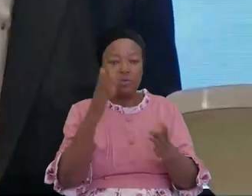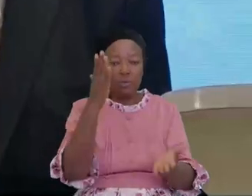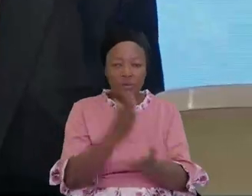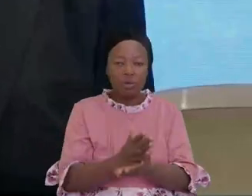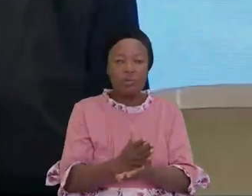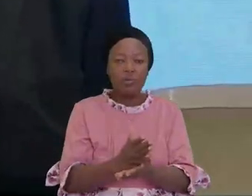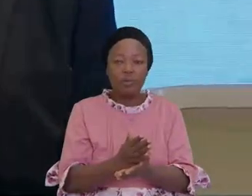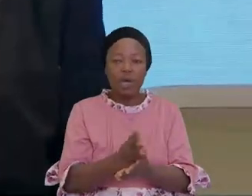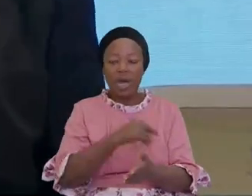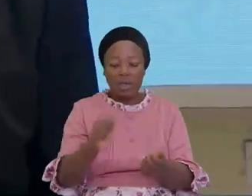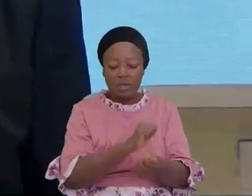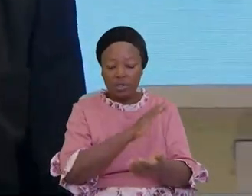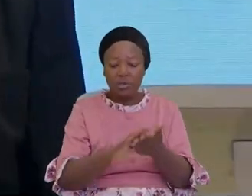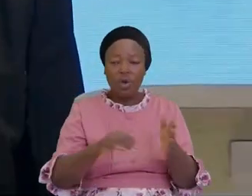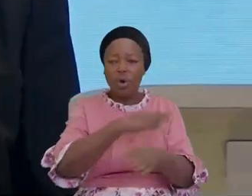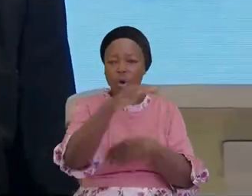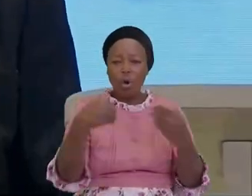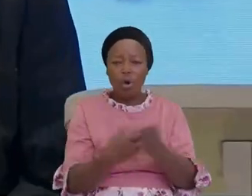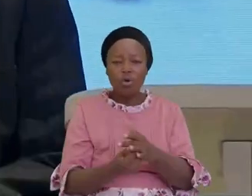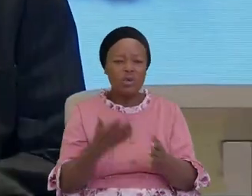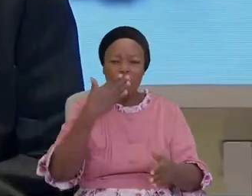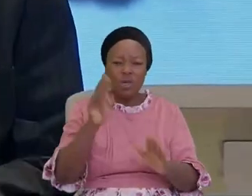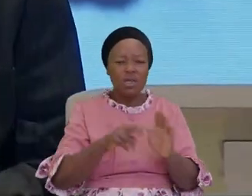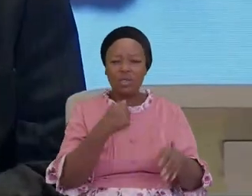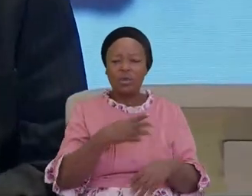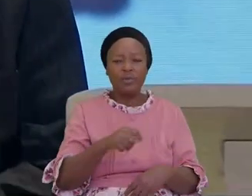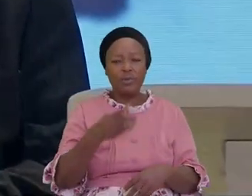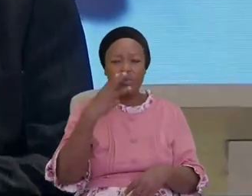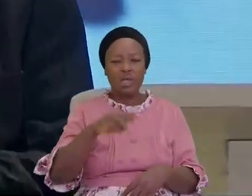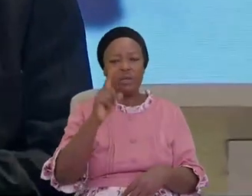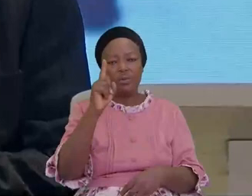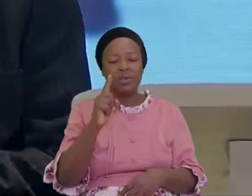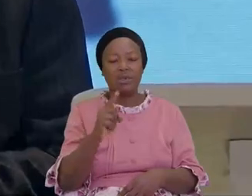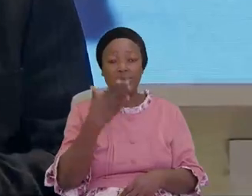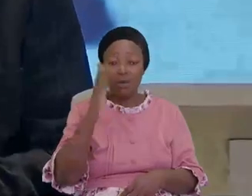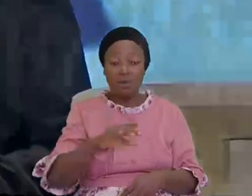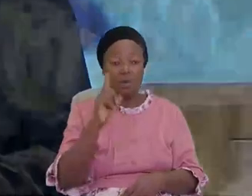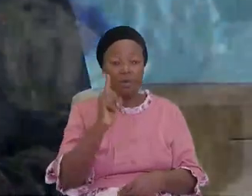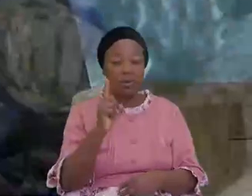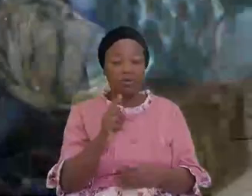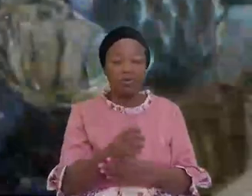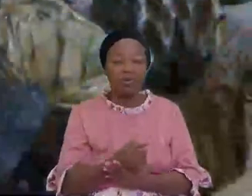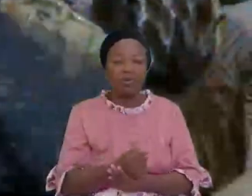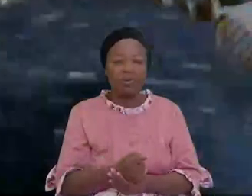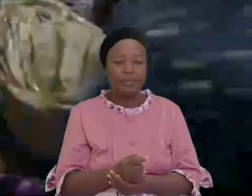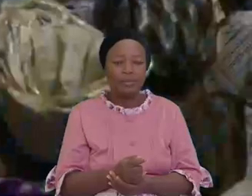afin de pouvoir éteindre, arrêter tous les traits enflammés du malin.